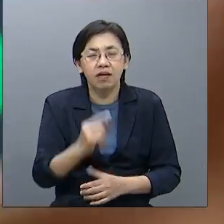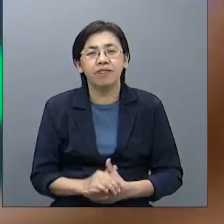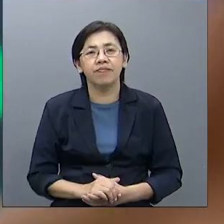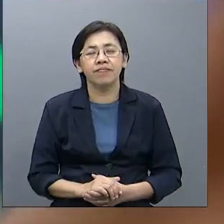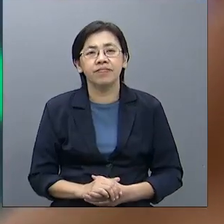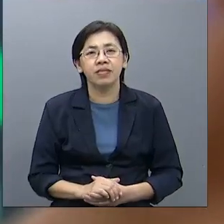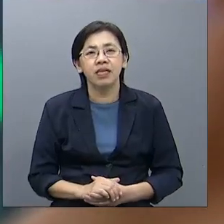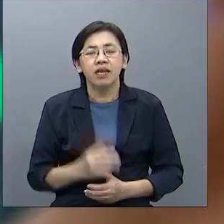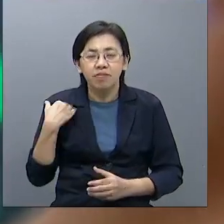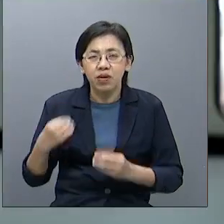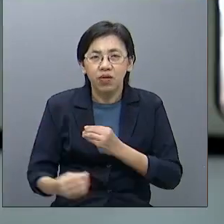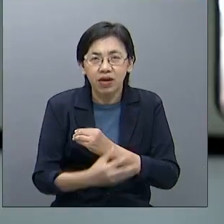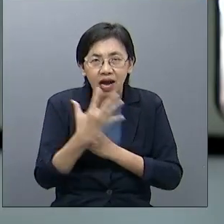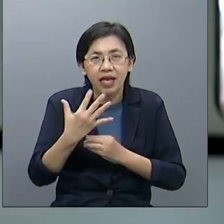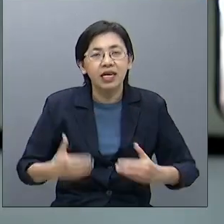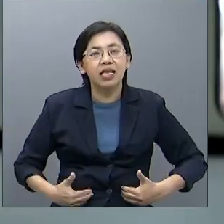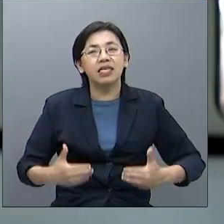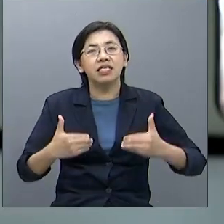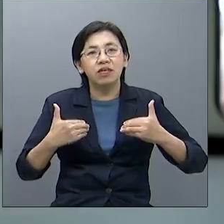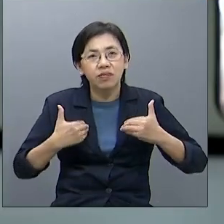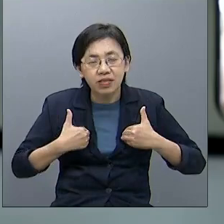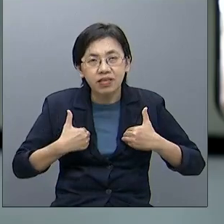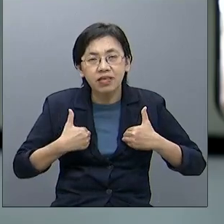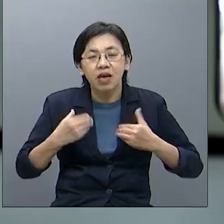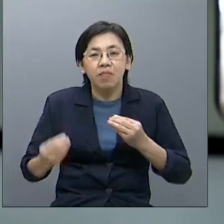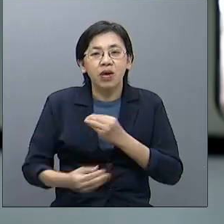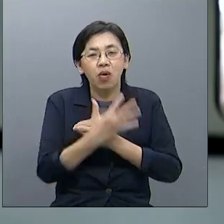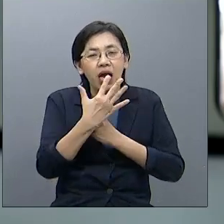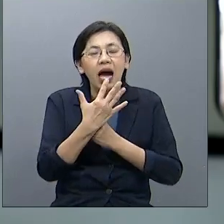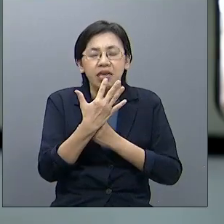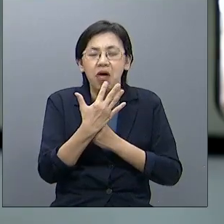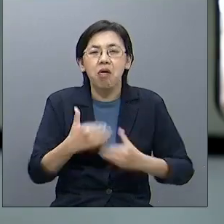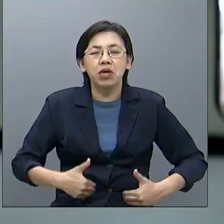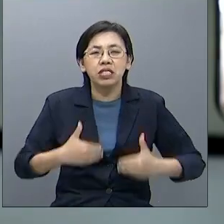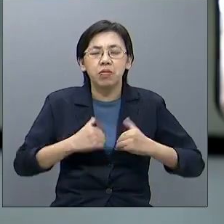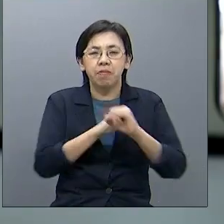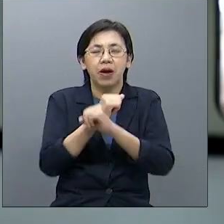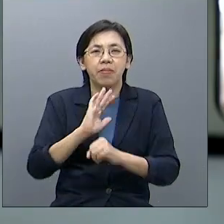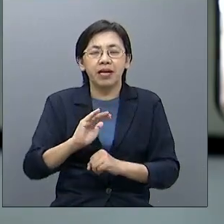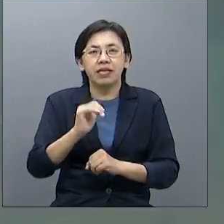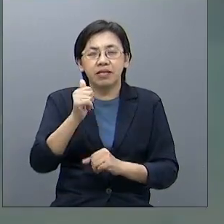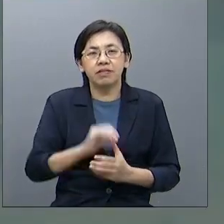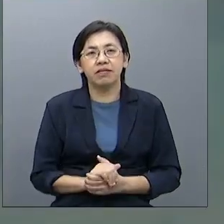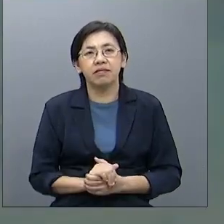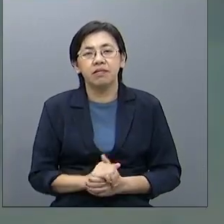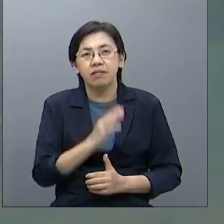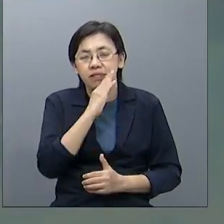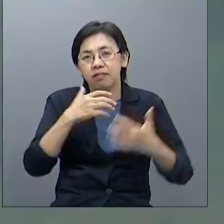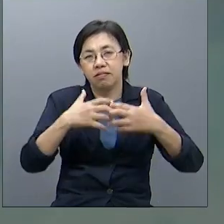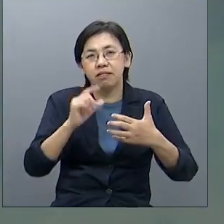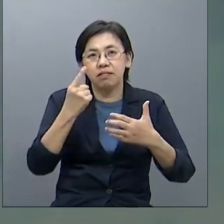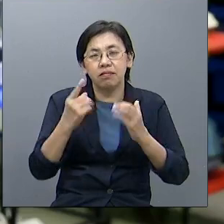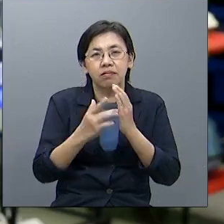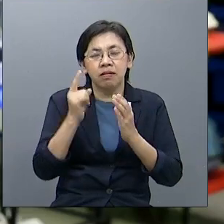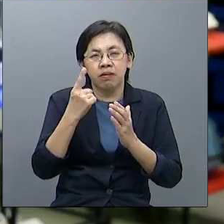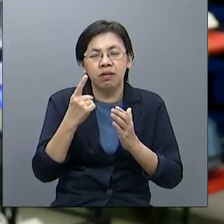และก็มีโอกาสได้ใช้ชีวิตให้คนไข้มันมีโอกาสรอดชีวิตขึ้นสูงเนาะถ้าเราใช้เครื่องที่ทันสมัยโอกาสที่เสี่ยงก็ลดน้อย